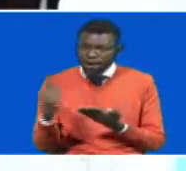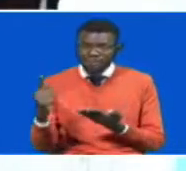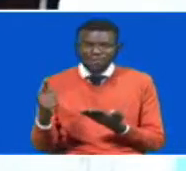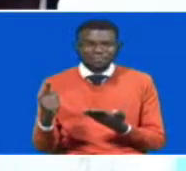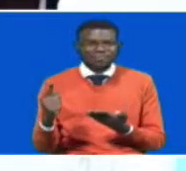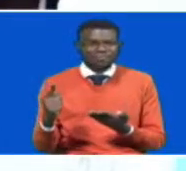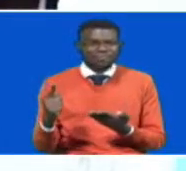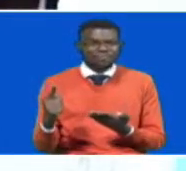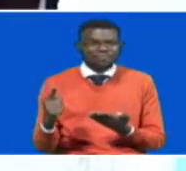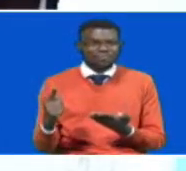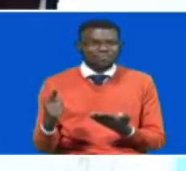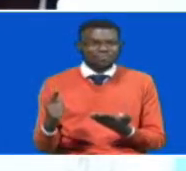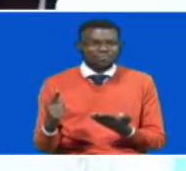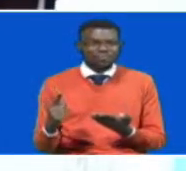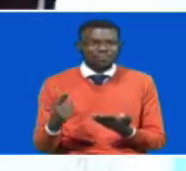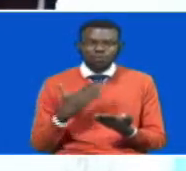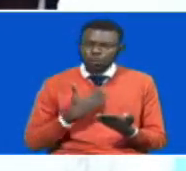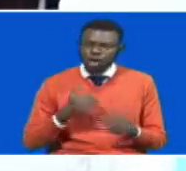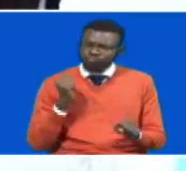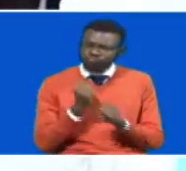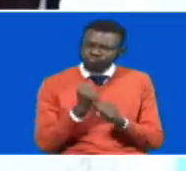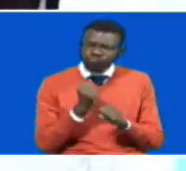to discharge